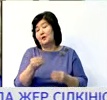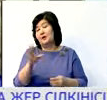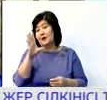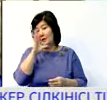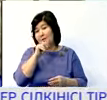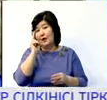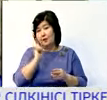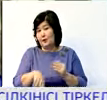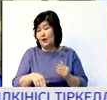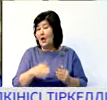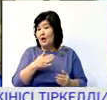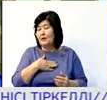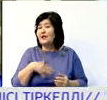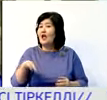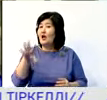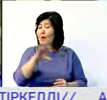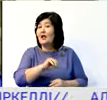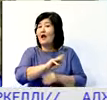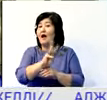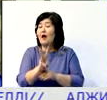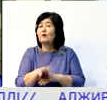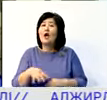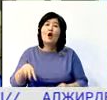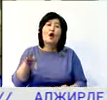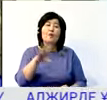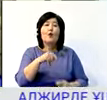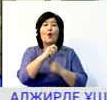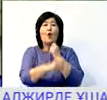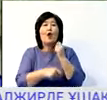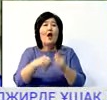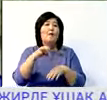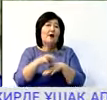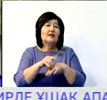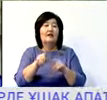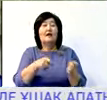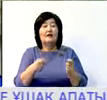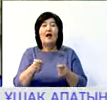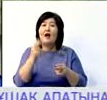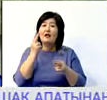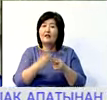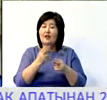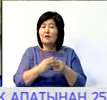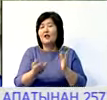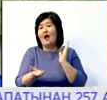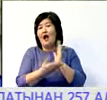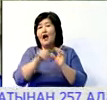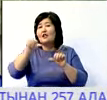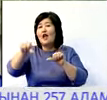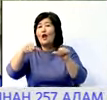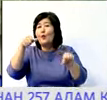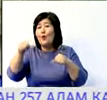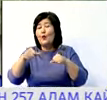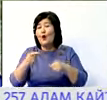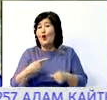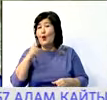болады. Бізге главный барлығы қамтамасыз етіліп, бүткіл жаңағы материал келіп тұрса. Темірден түйін түйіп, ағаштан ойы ойған ұсталар